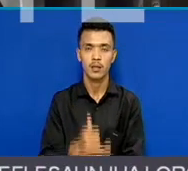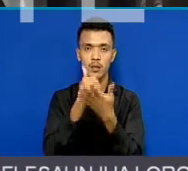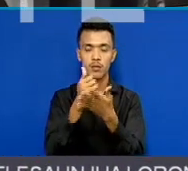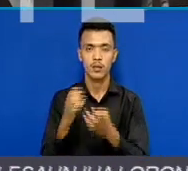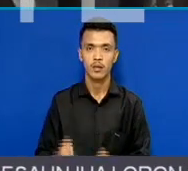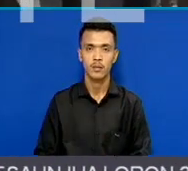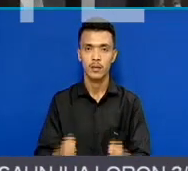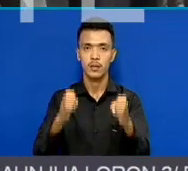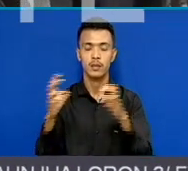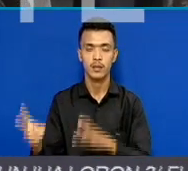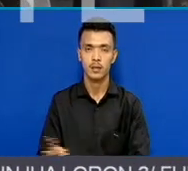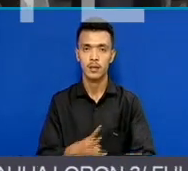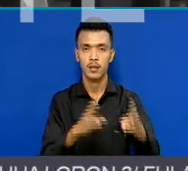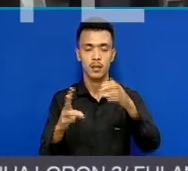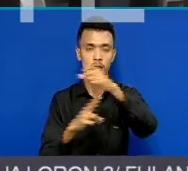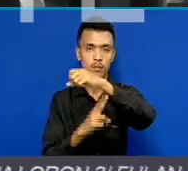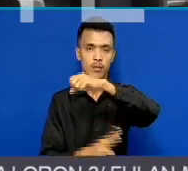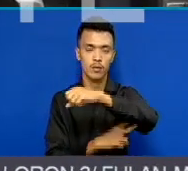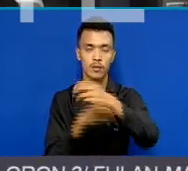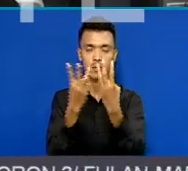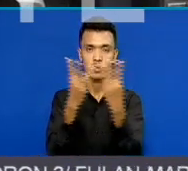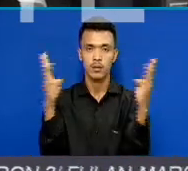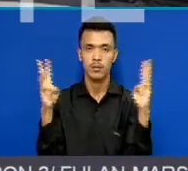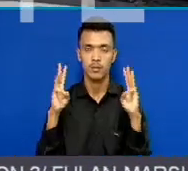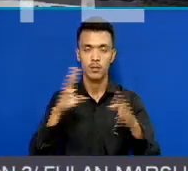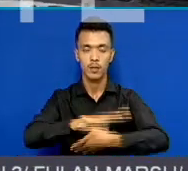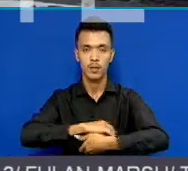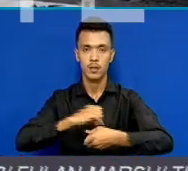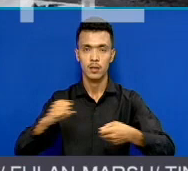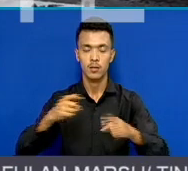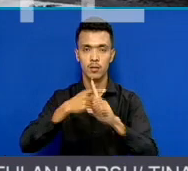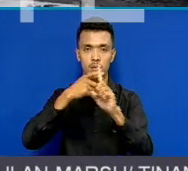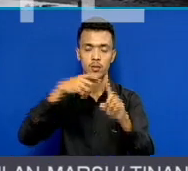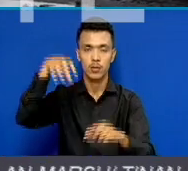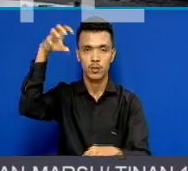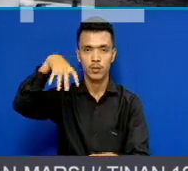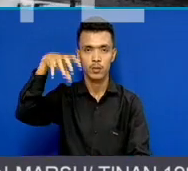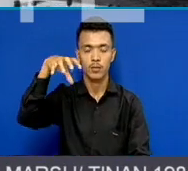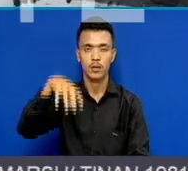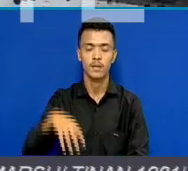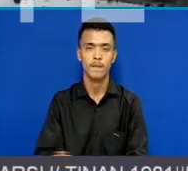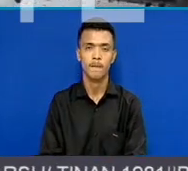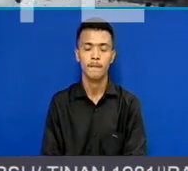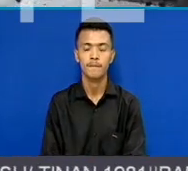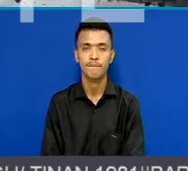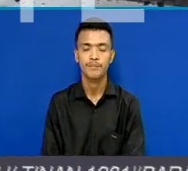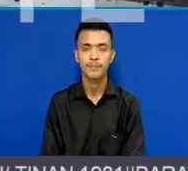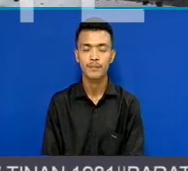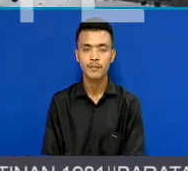estrada, pontes no barragem Siranebe estragos causa Rússia Udang. Ezequiel Freitas, Holandinho Pacheco, ba RTTL.